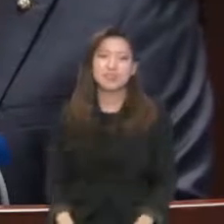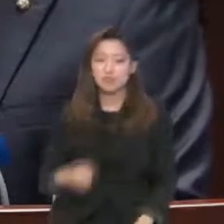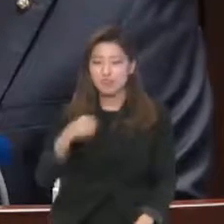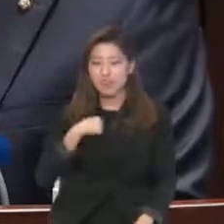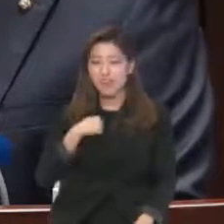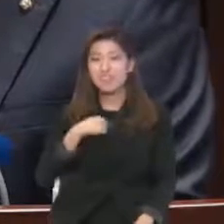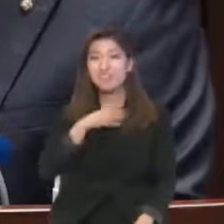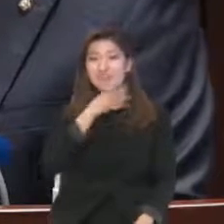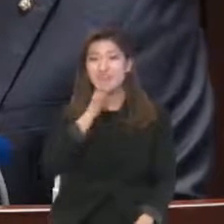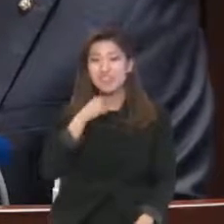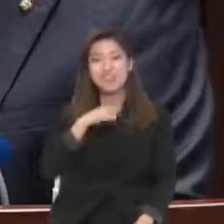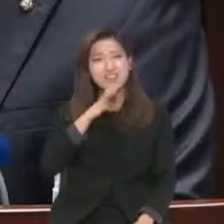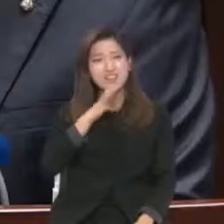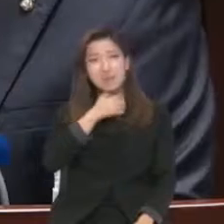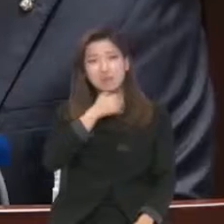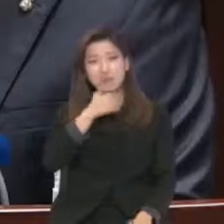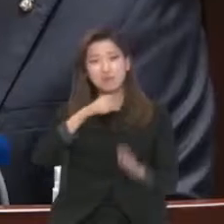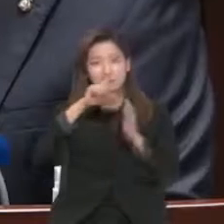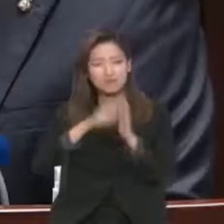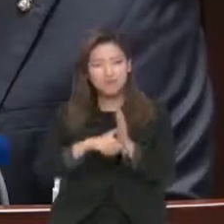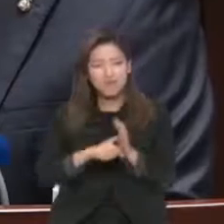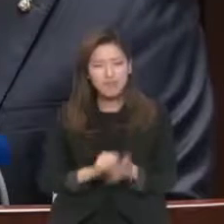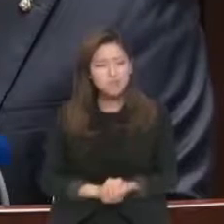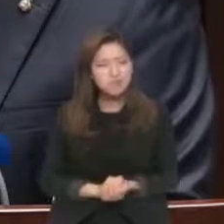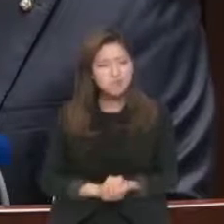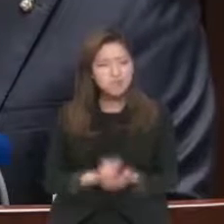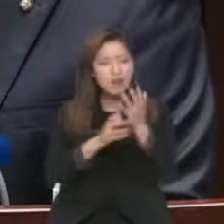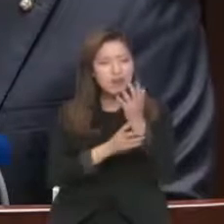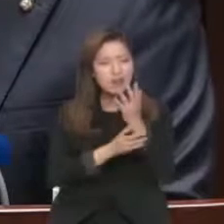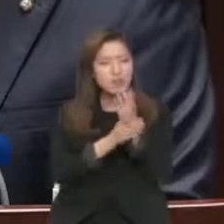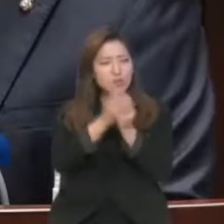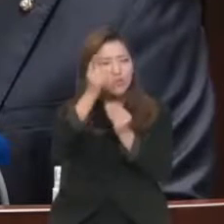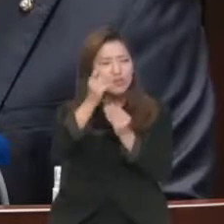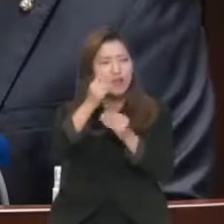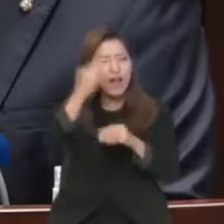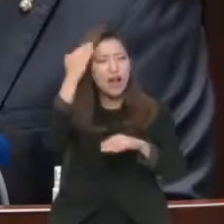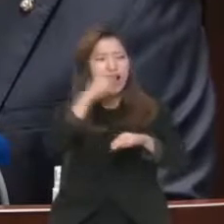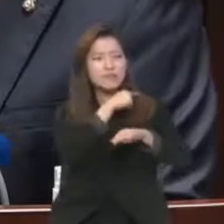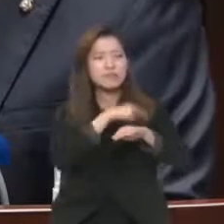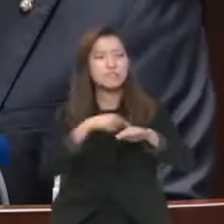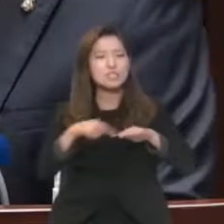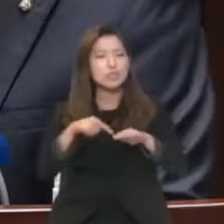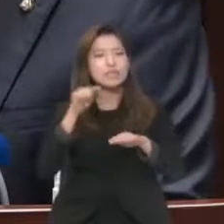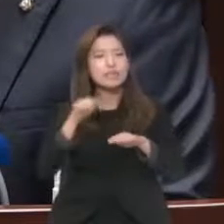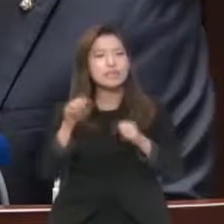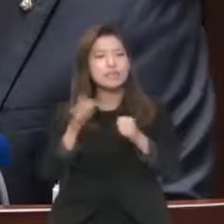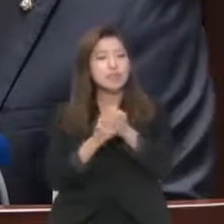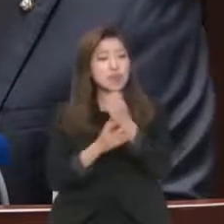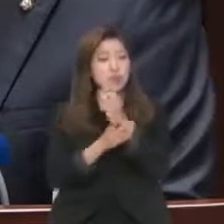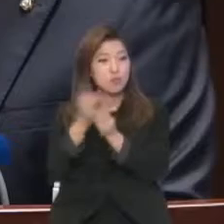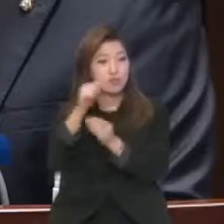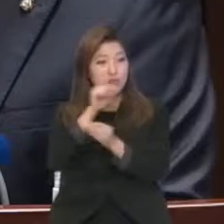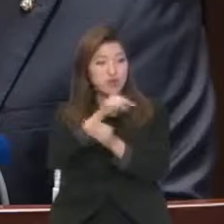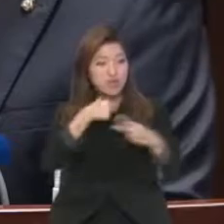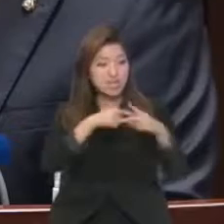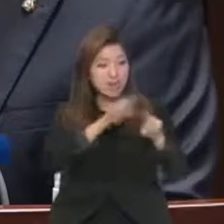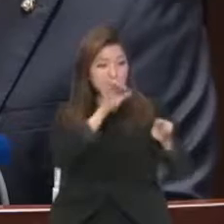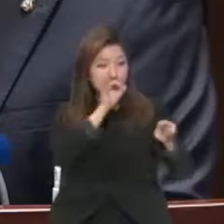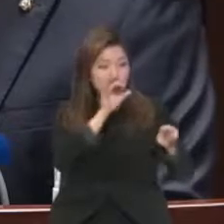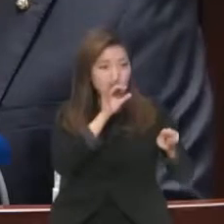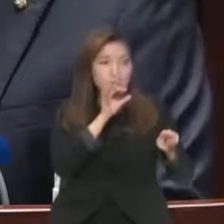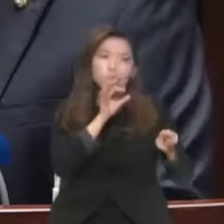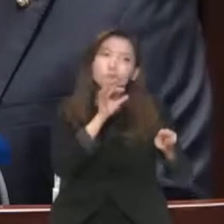진보적인 통일관으로서는 이해할 수 없는 영역이기도 했겠습니다만 지난 평창올림픽의 과정에서 같은 민족이기